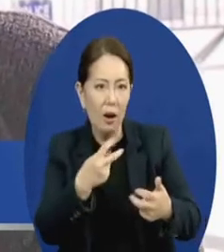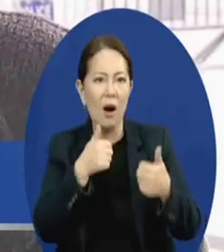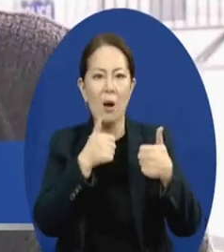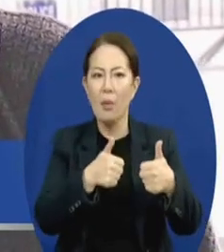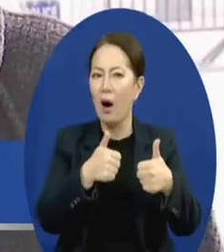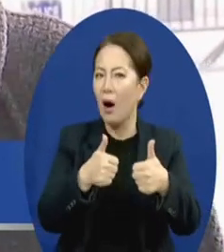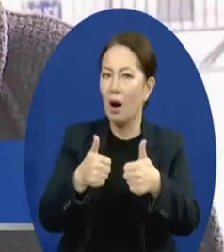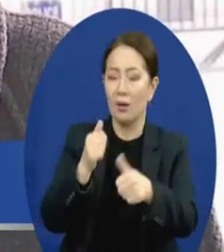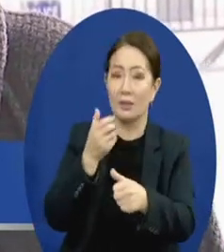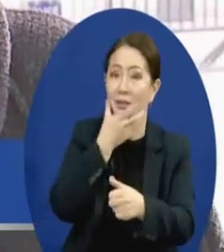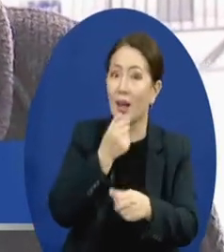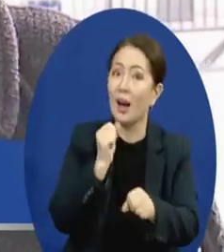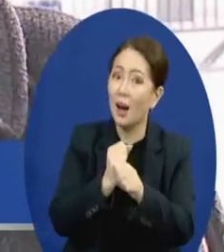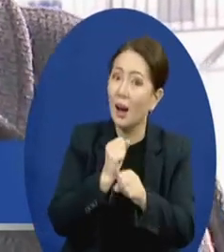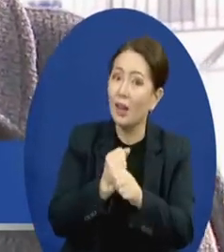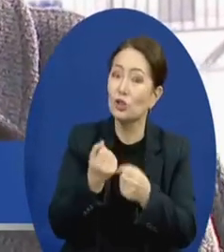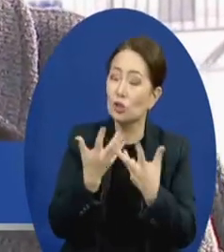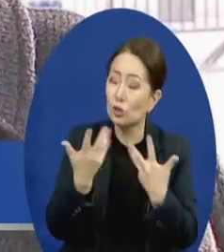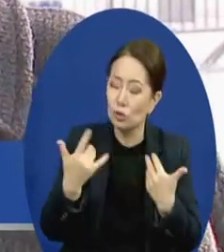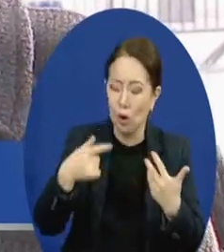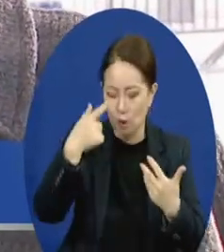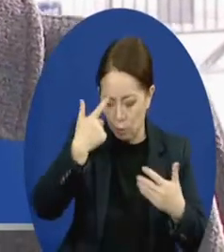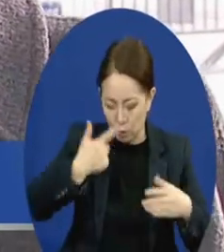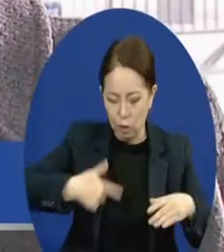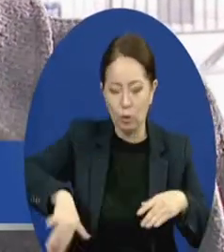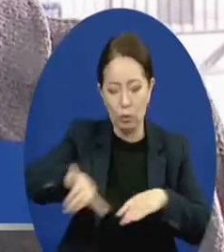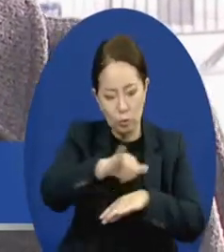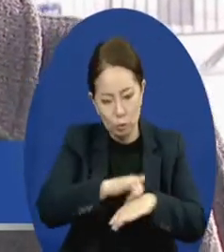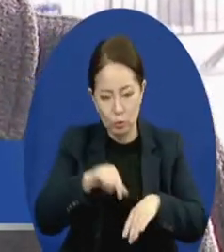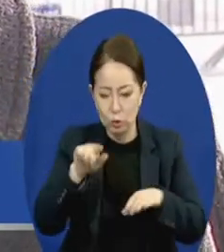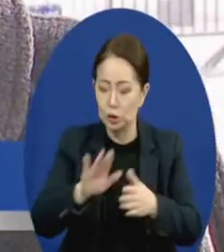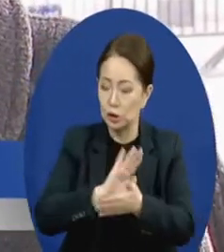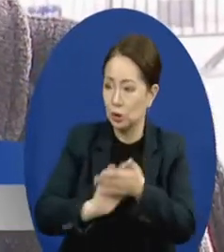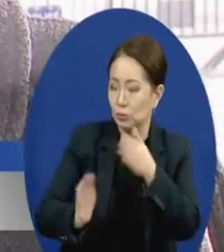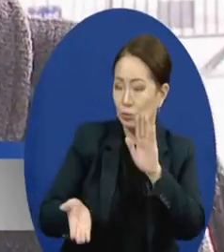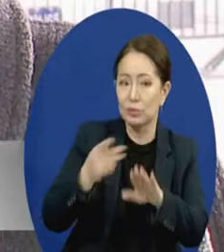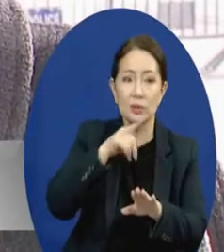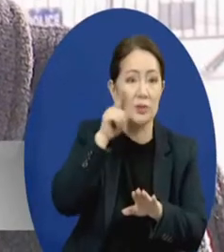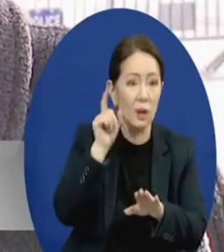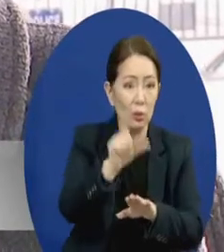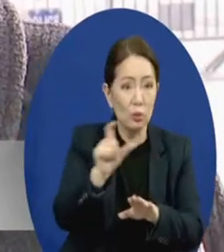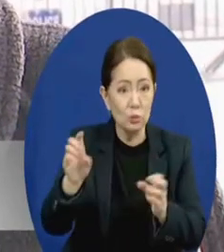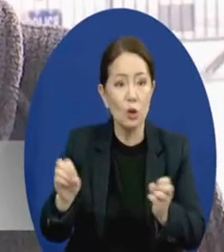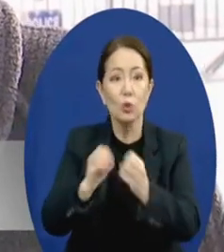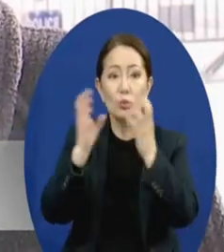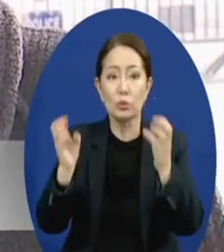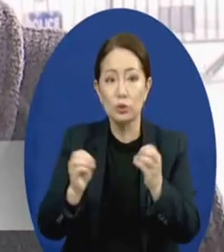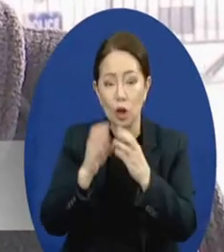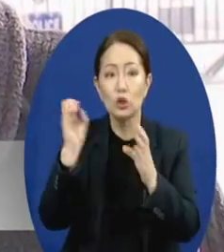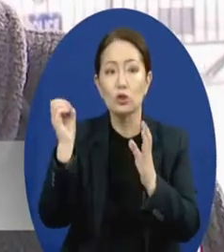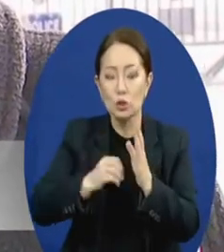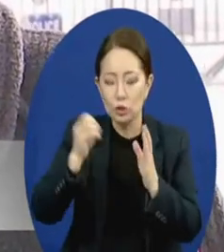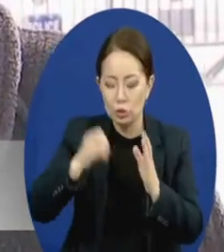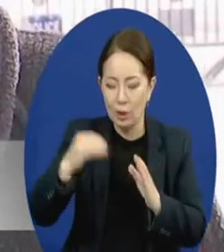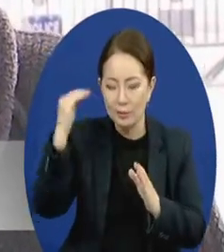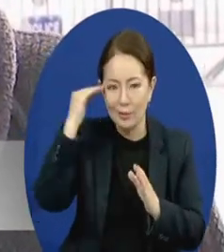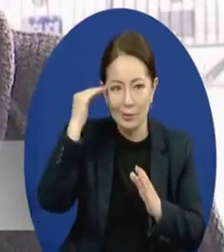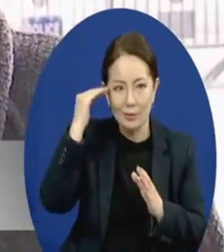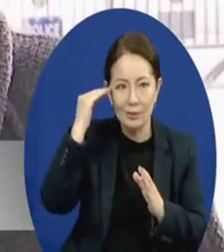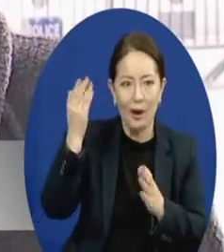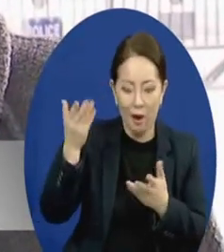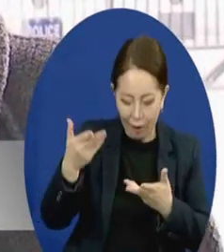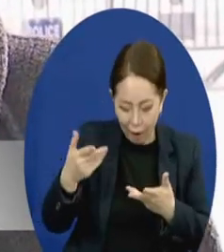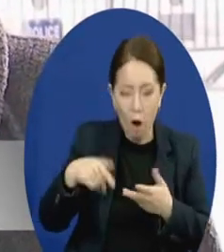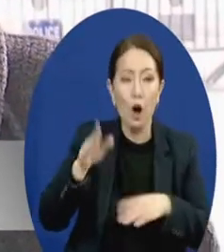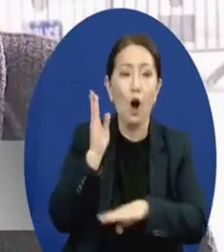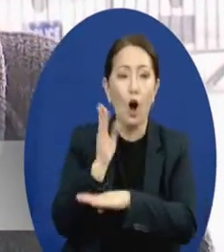тийм сайхан үйлсийг монголчууд өнөө үеийнхэн манай хүүхэд залуучууд бүтээх ёстой шүү гэдгийг бидэнд сануулж байгаа ийм өдөр